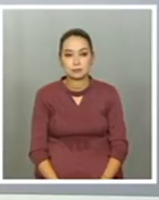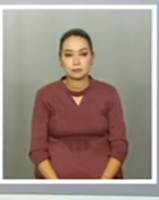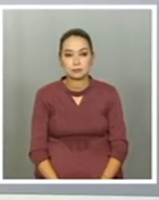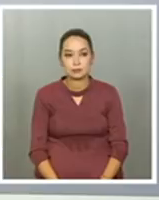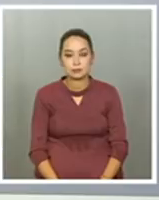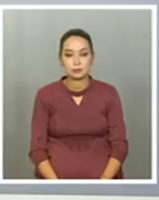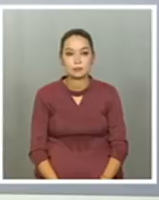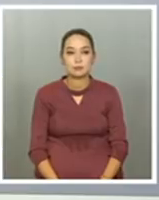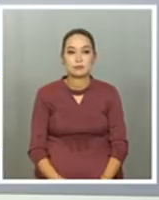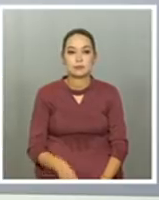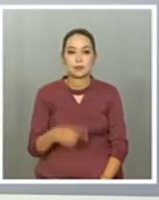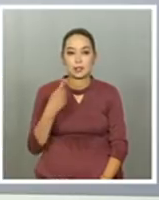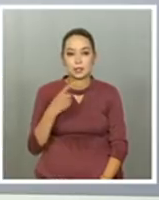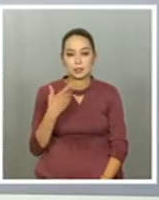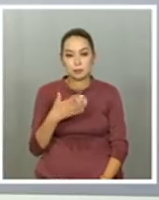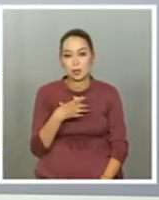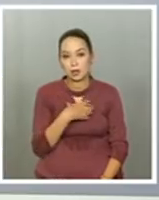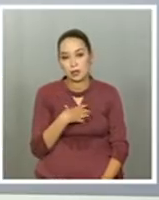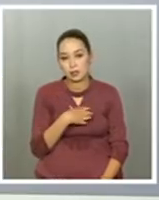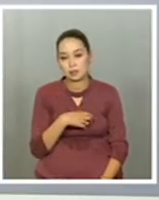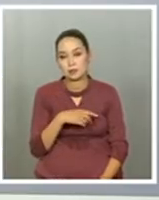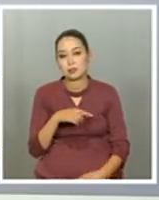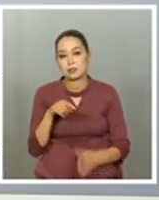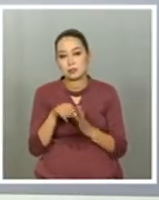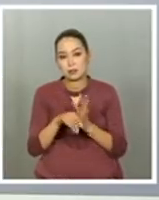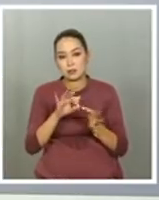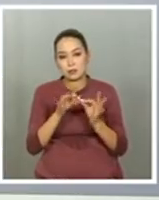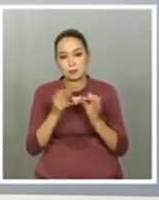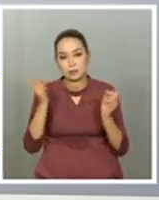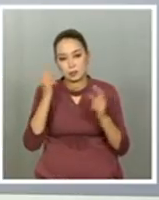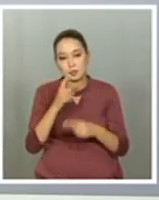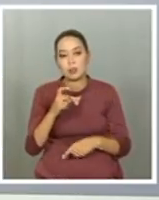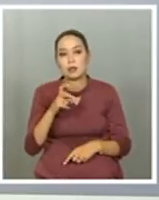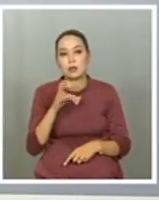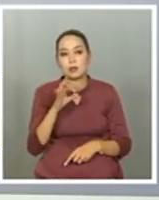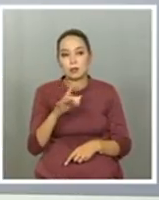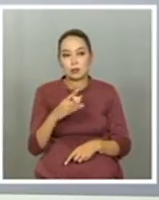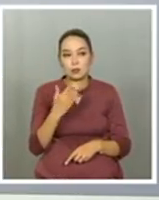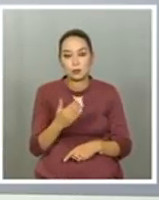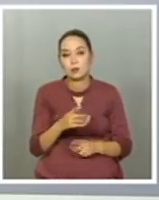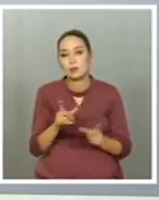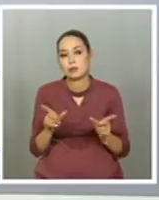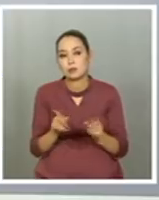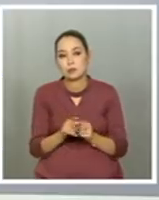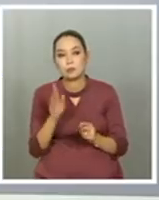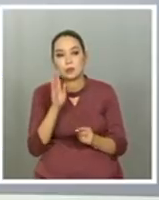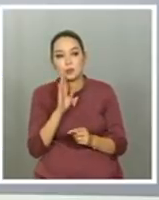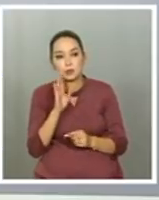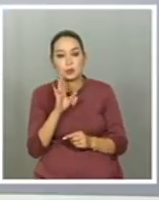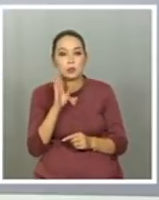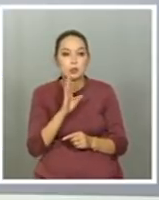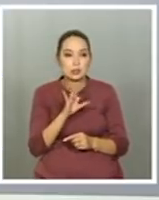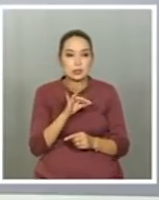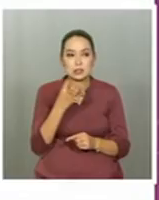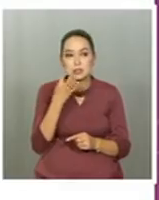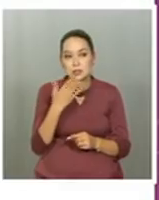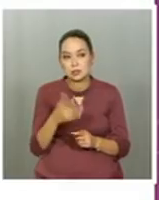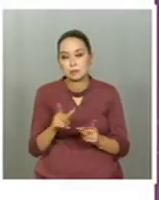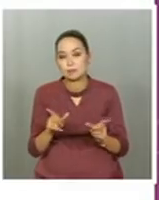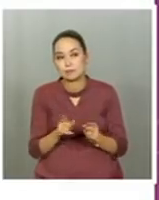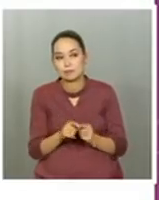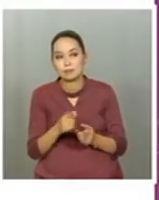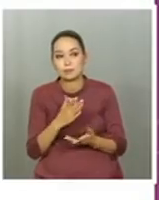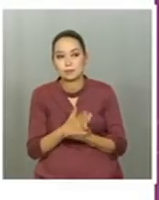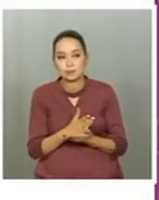химиялық қасиеттермен танысып көрейік. Бұл жерде хлор сілтімен әрекеттескенде суық және ыстық сілтімен әрекеттеседі.